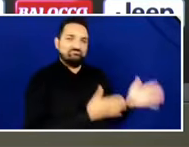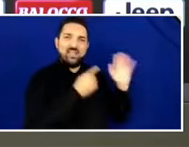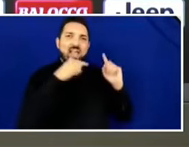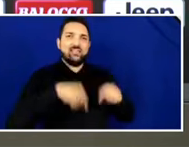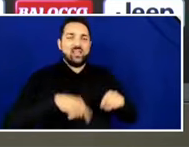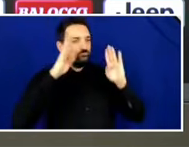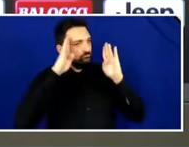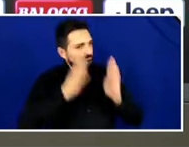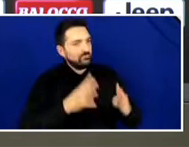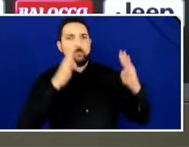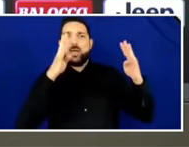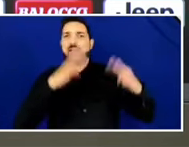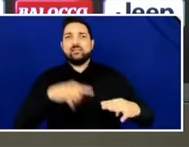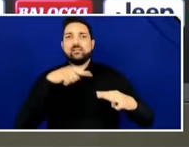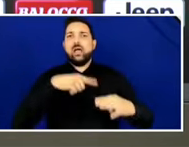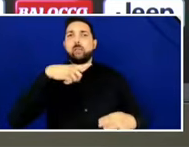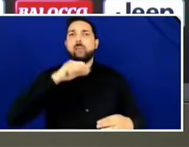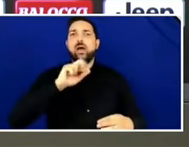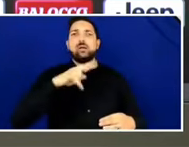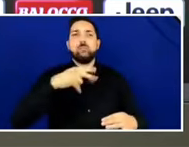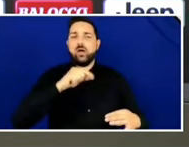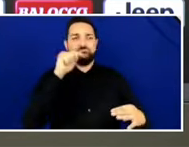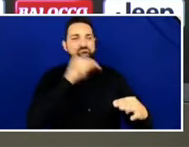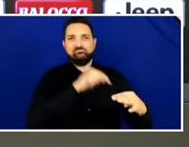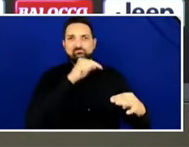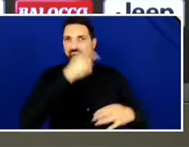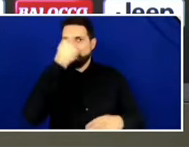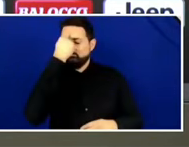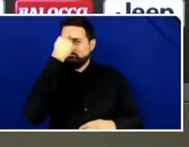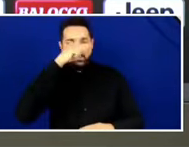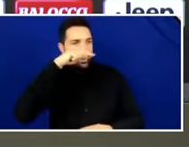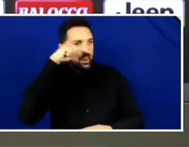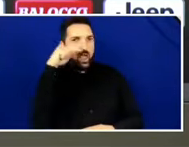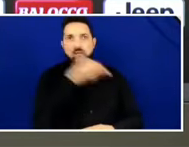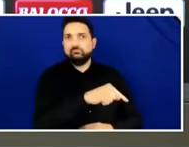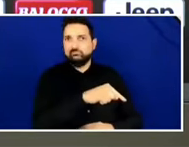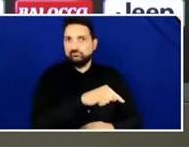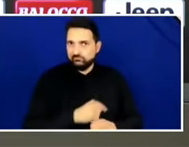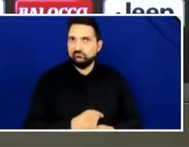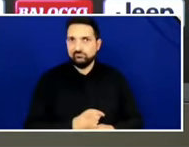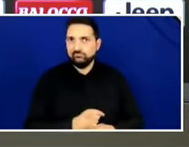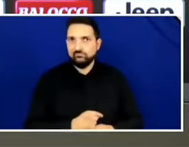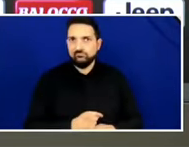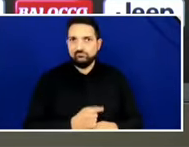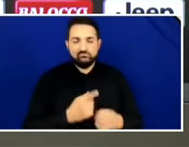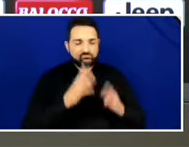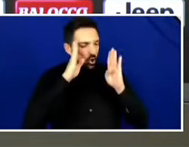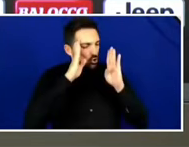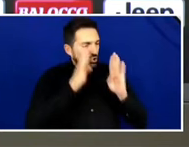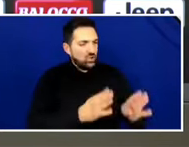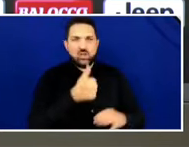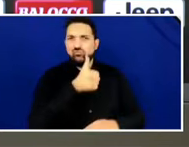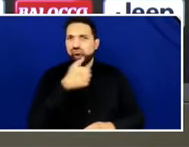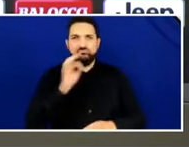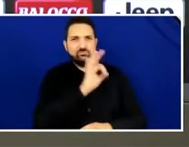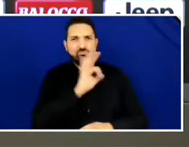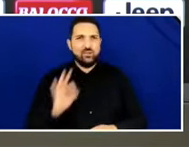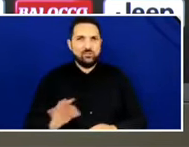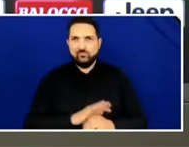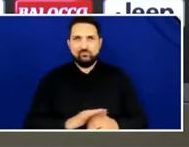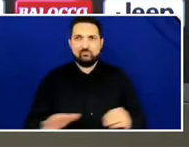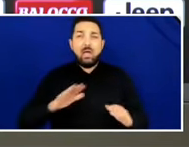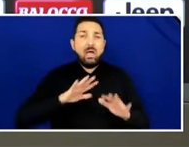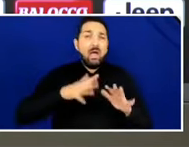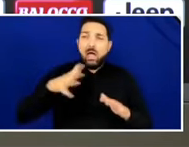importante e la testa focalizzata al 200% su questa partita Tutto il resto sono opinioni